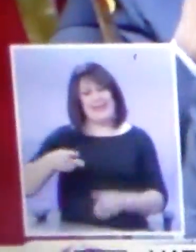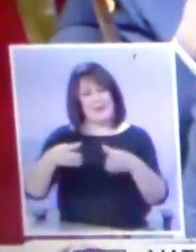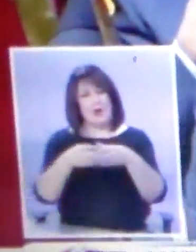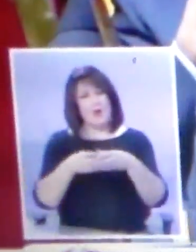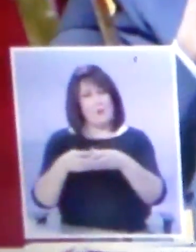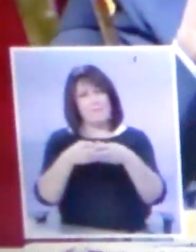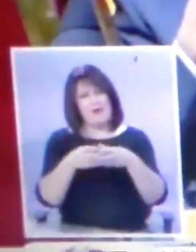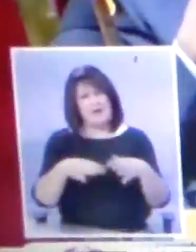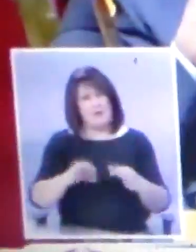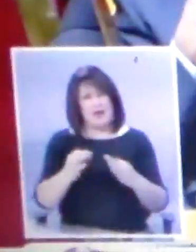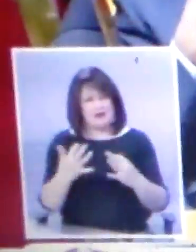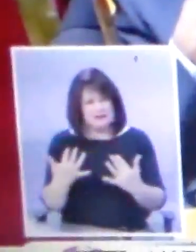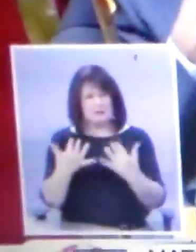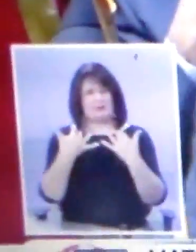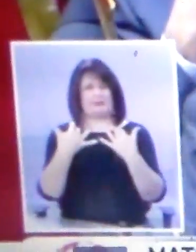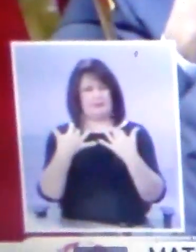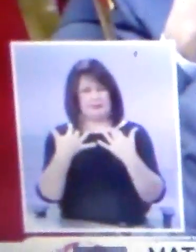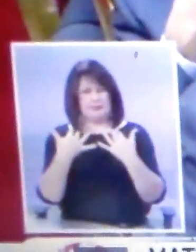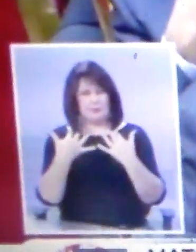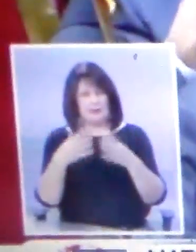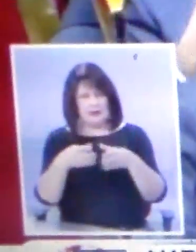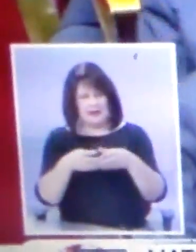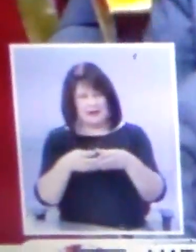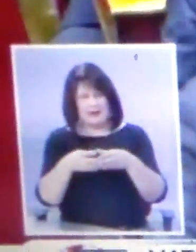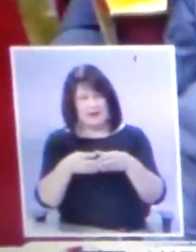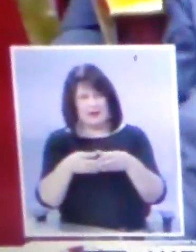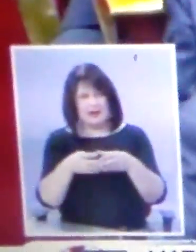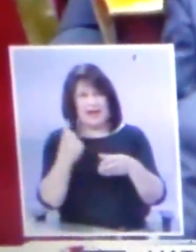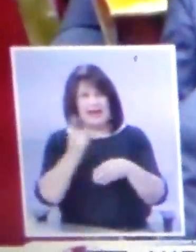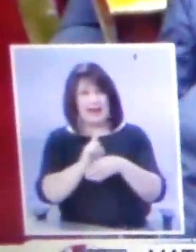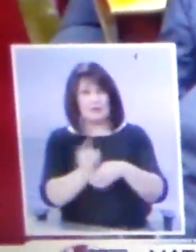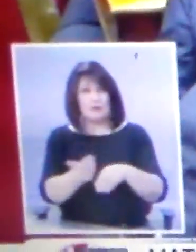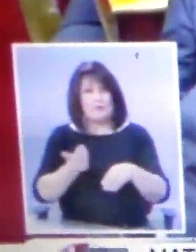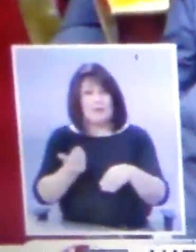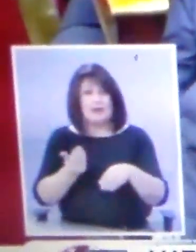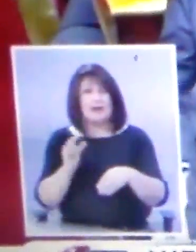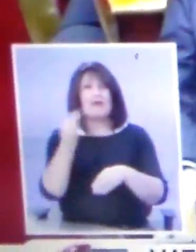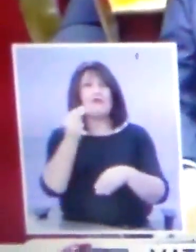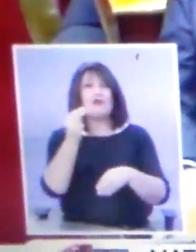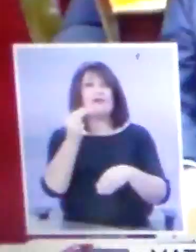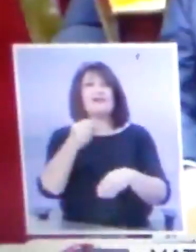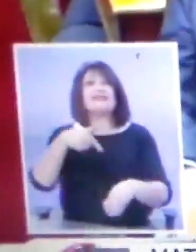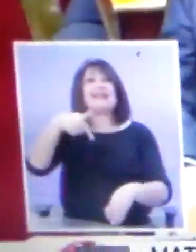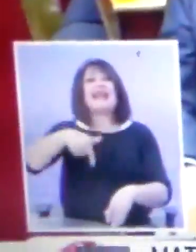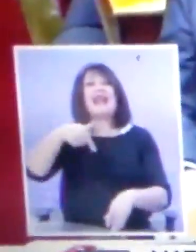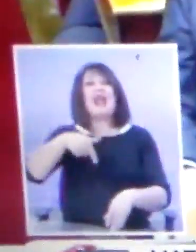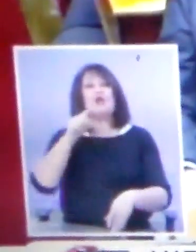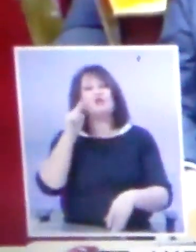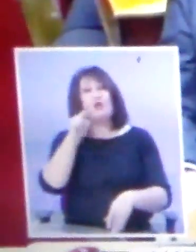που ξεκίνησε τις βιομπραγίες. Ένα λεπτό πριν ήταν μαζί τους ο βουλευτής κύριος Γρέγος, τον οποίο